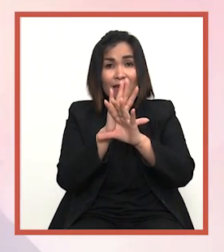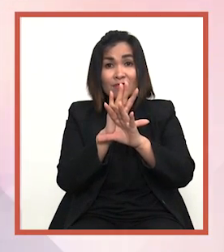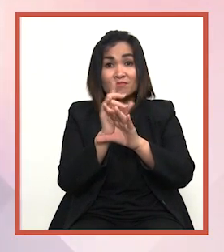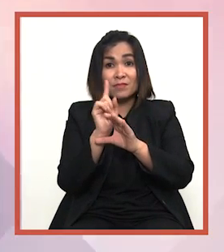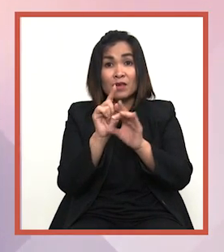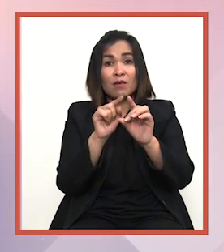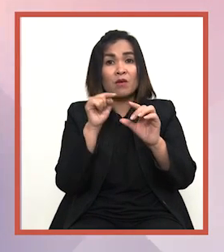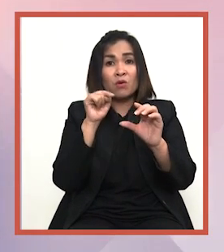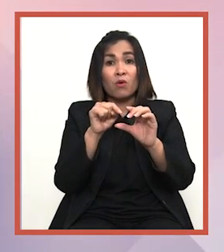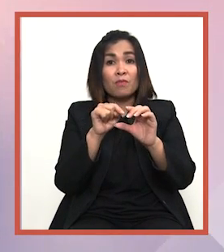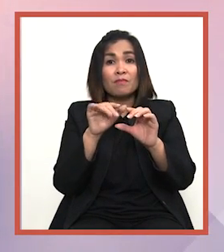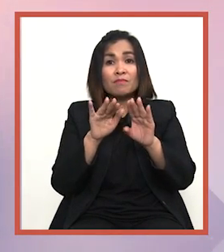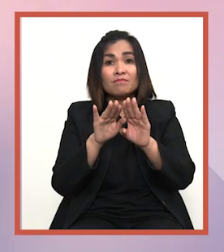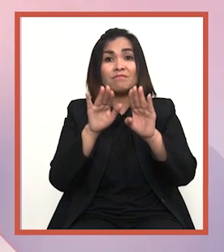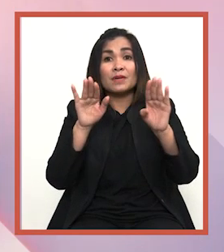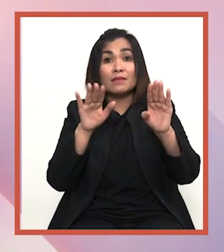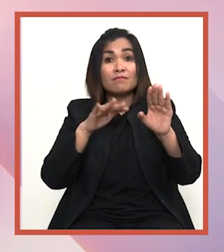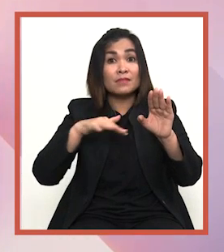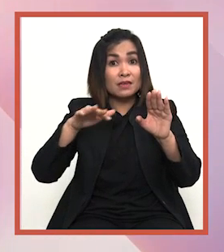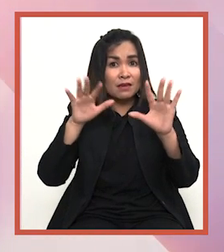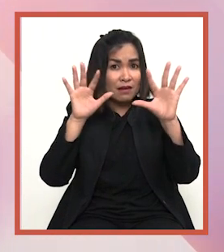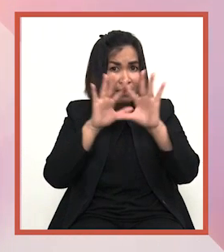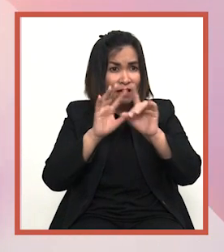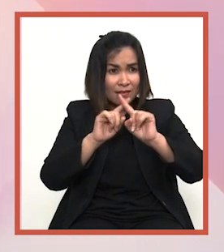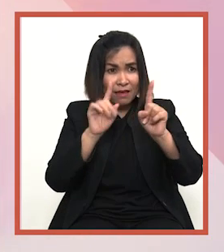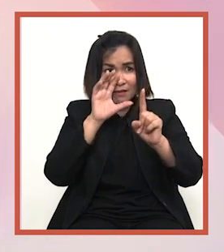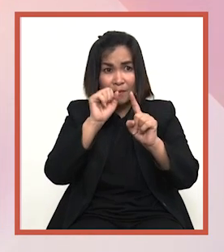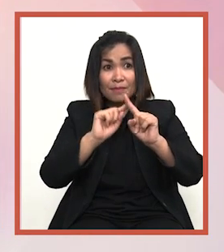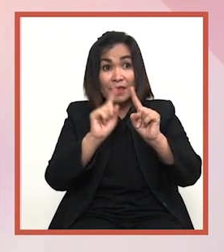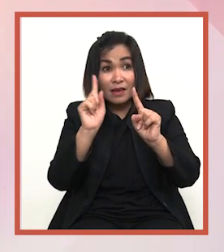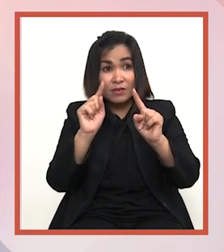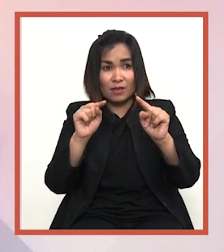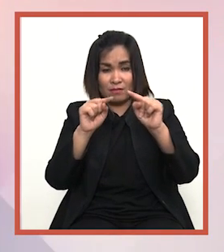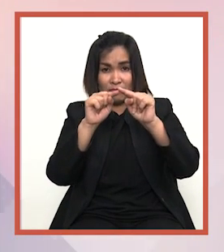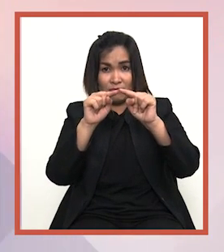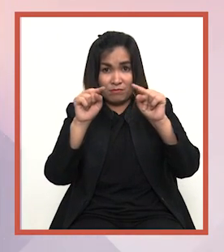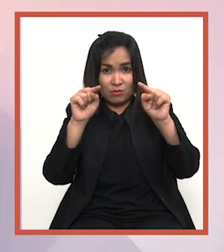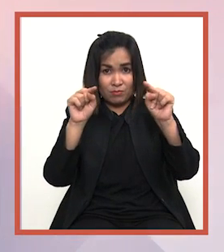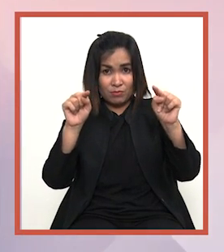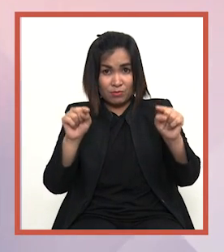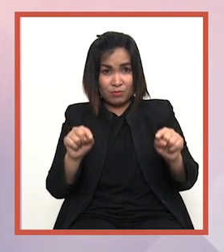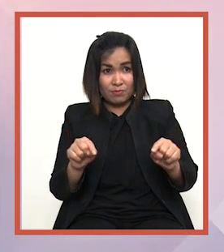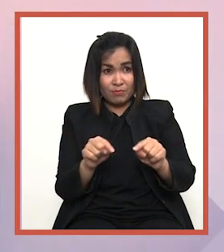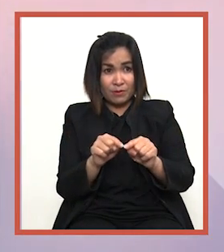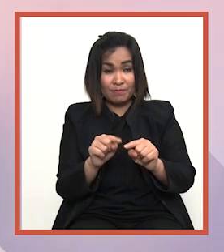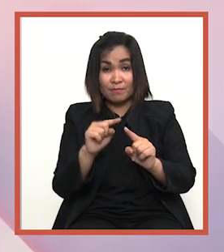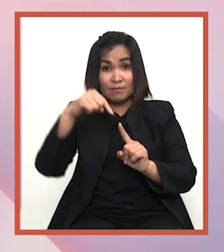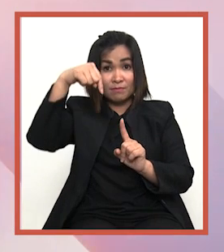ปกติเปิดนะครับแต่นะครับแตกต่างกันอยู่แค่ภายในนะครับนะที่สัญลักษณ์